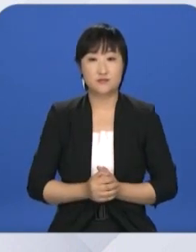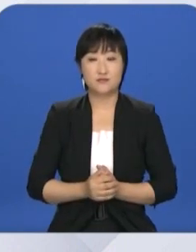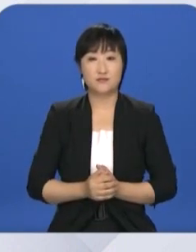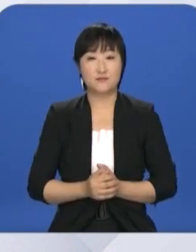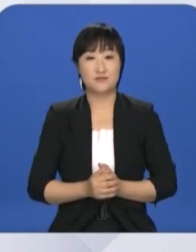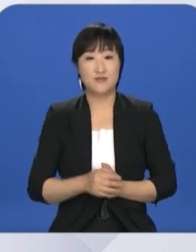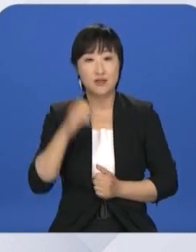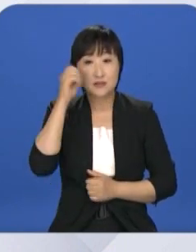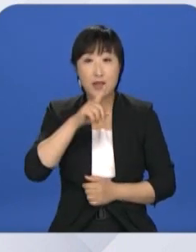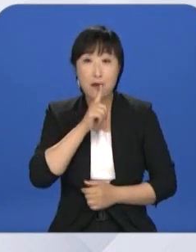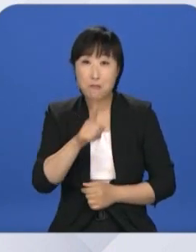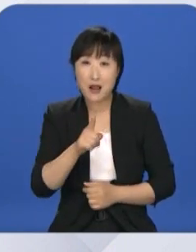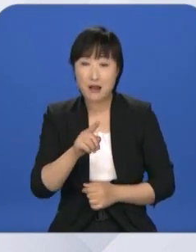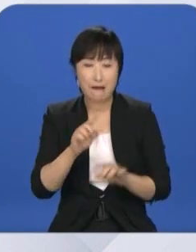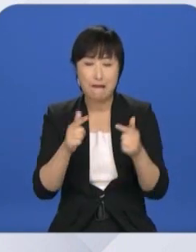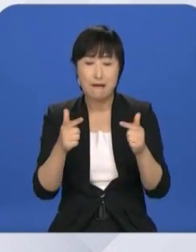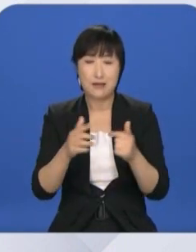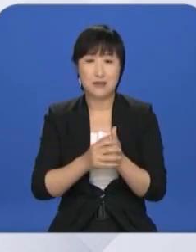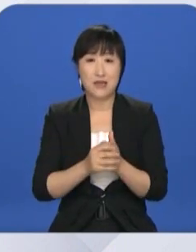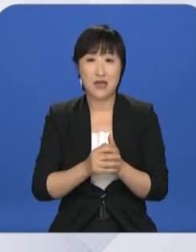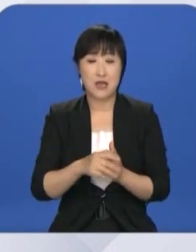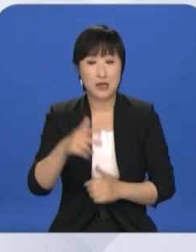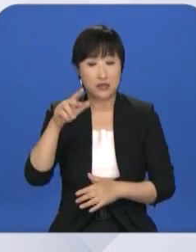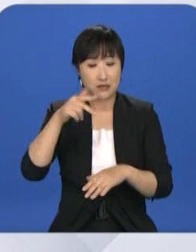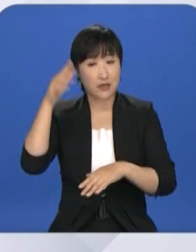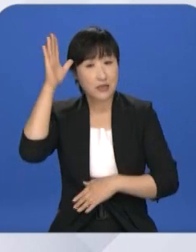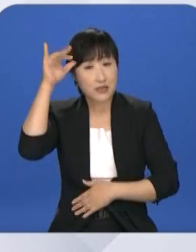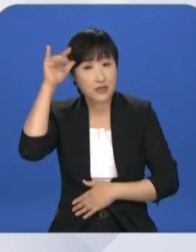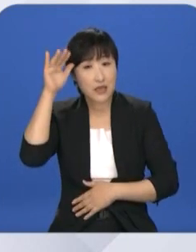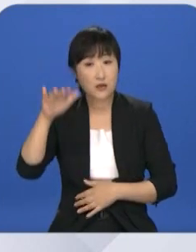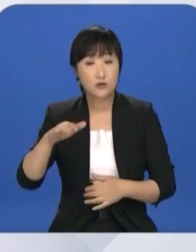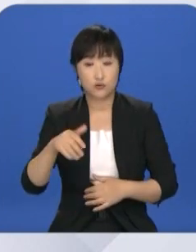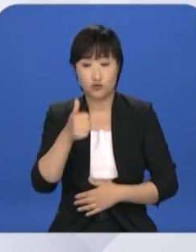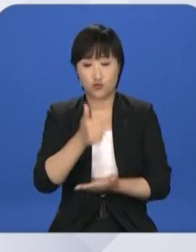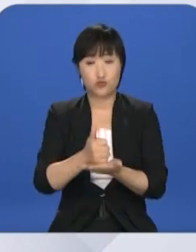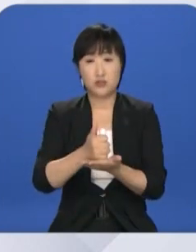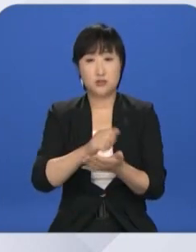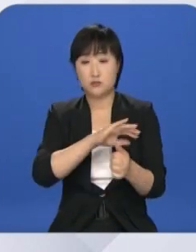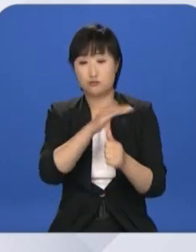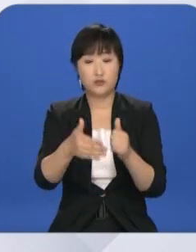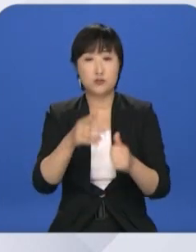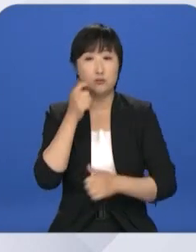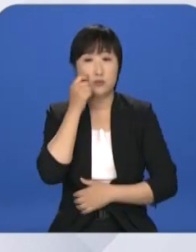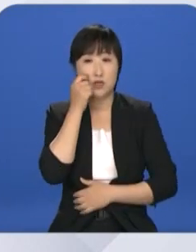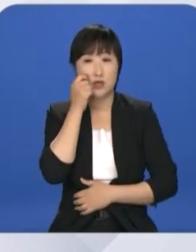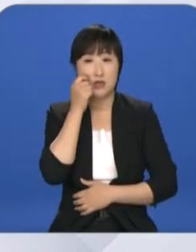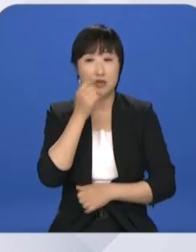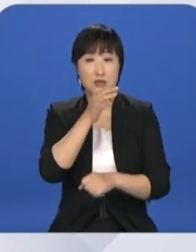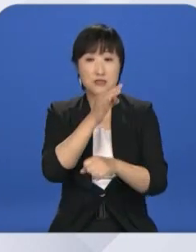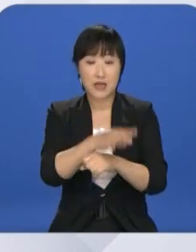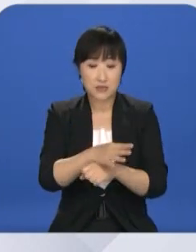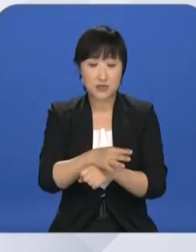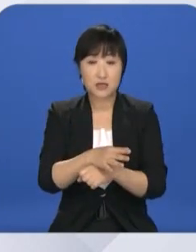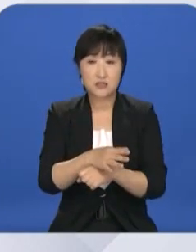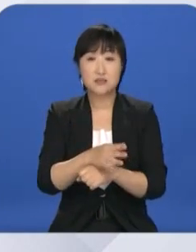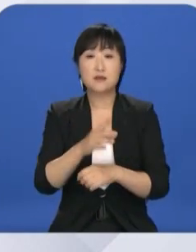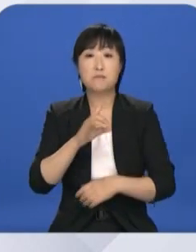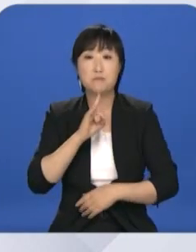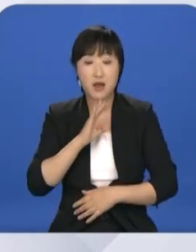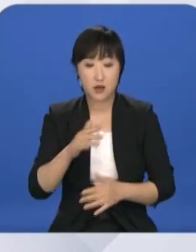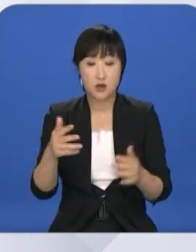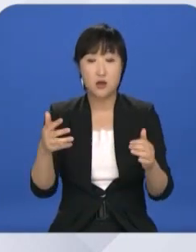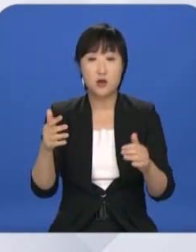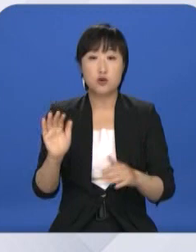말씀이구만. 아닙니다. 나온 게 아니라 진돗개를 이제 죽어도 개인이 묻돌 못해요. 이게 진돗개를 사서